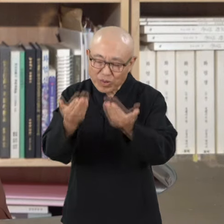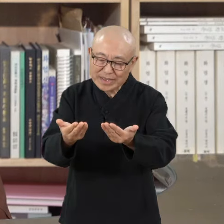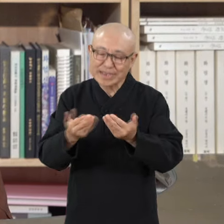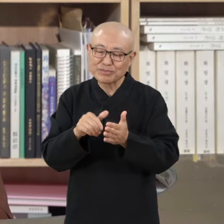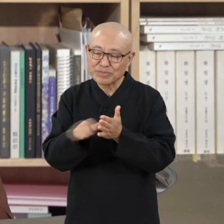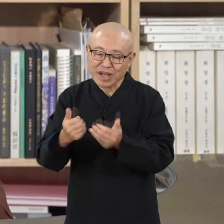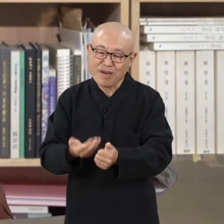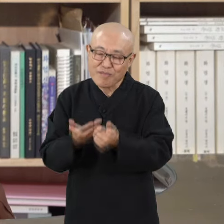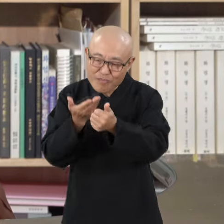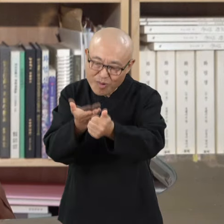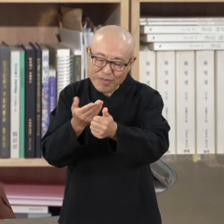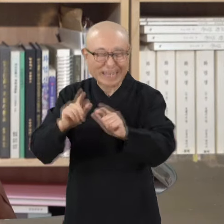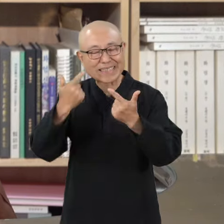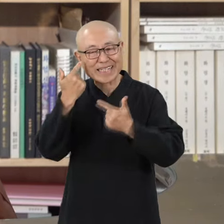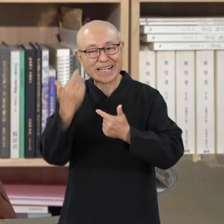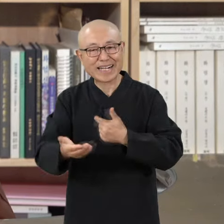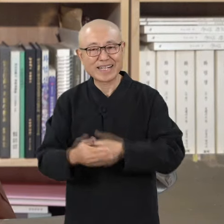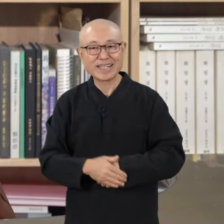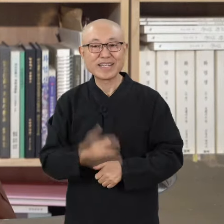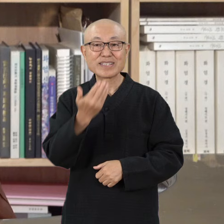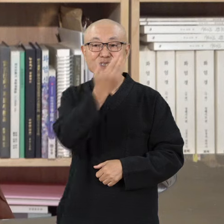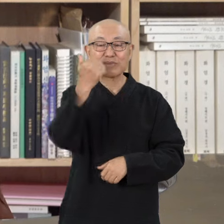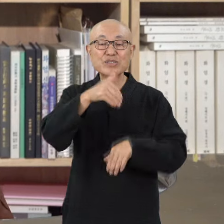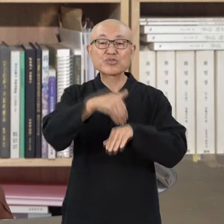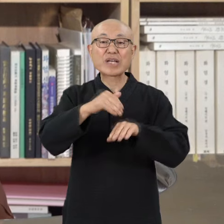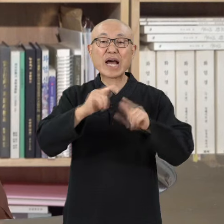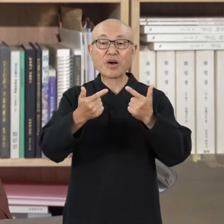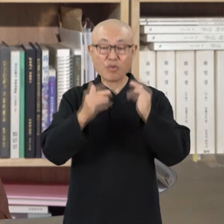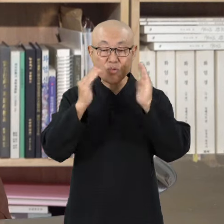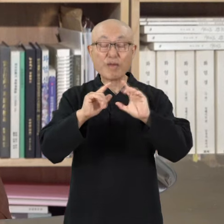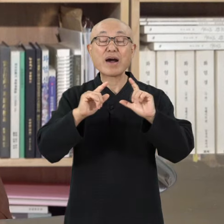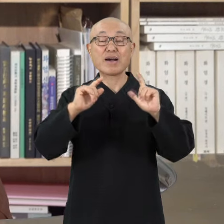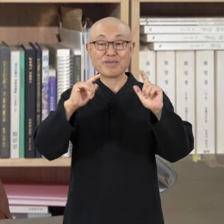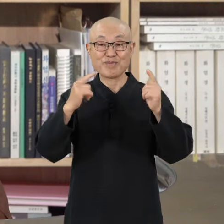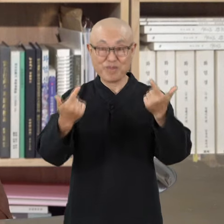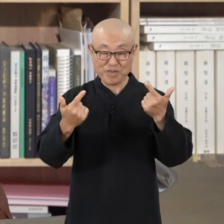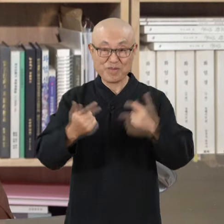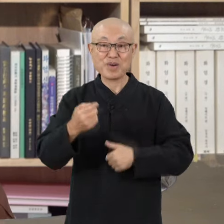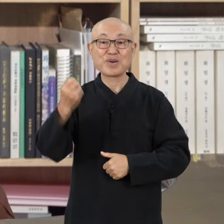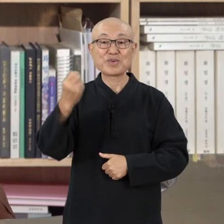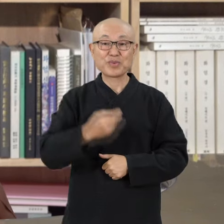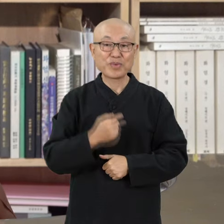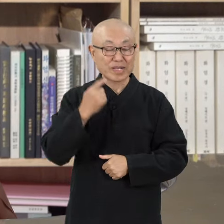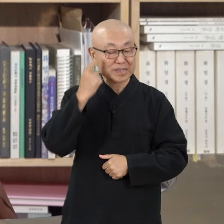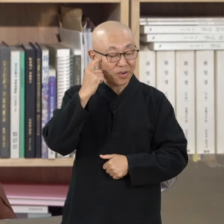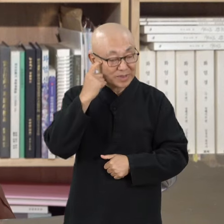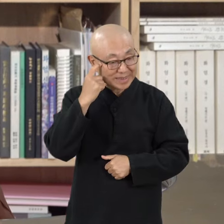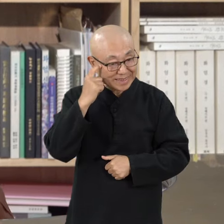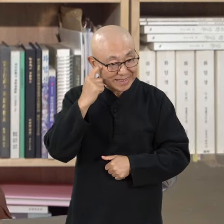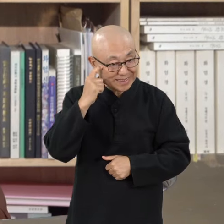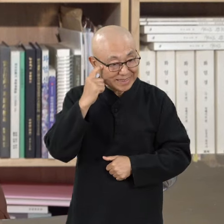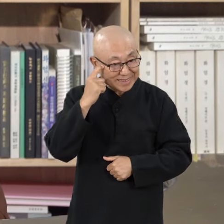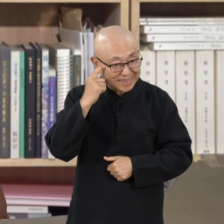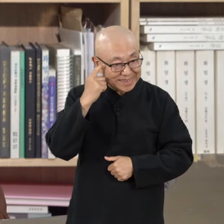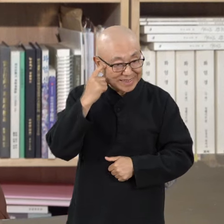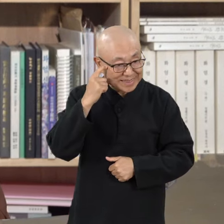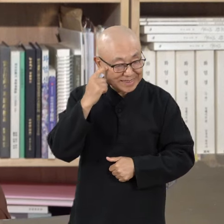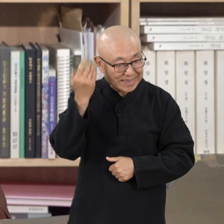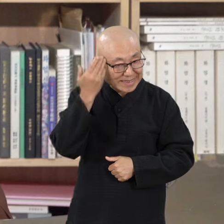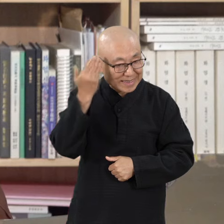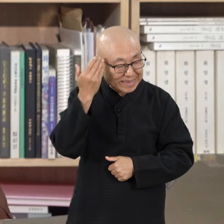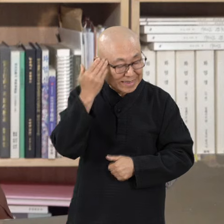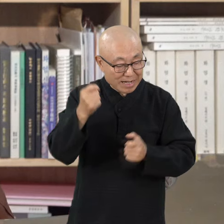아닐까 그래서 젊었을 때 수행하지 않고 공부하지 않고. 정신적인 재산을 모아두지 않으면